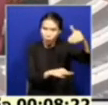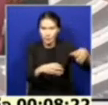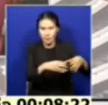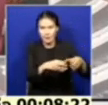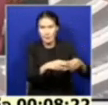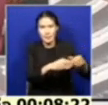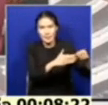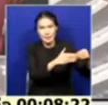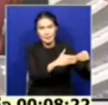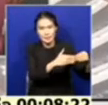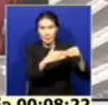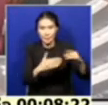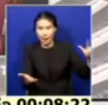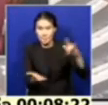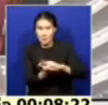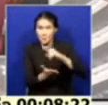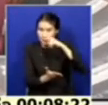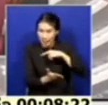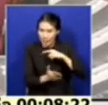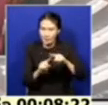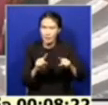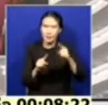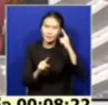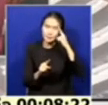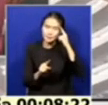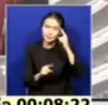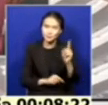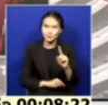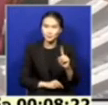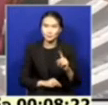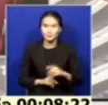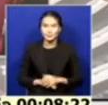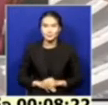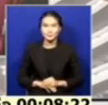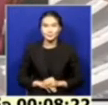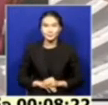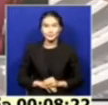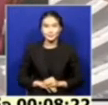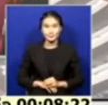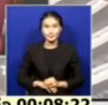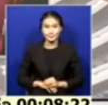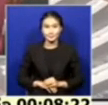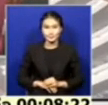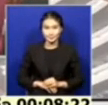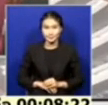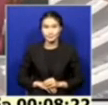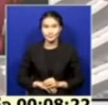ญอันดับสูงก็คือกลุ่มคนไทยที่เปราะบางนะไม่ว่าจะเป็นเด็กผู้หญิงหรือคนป่วย